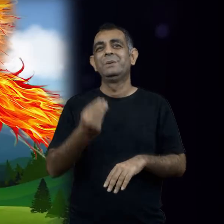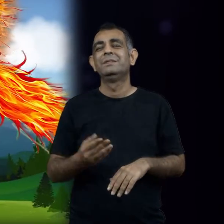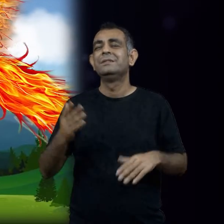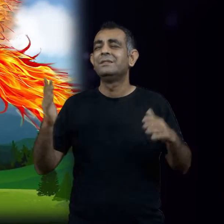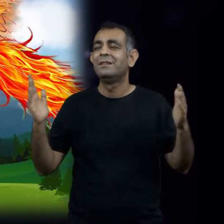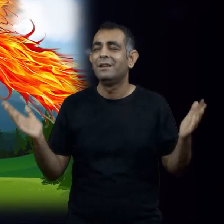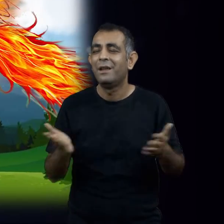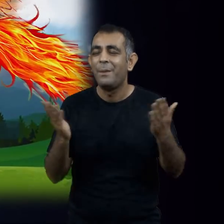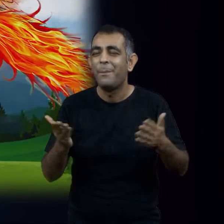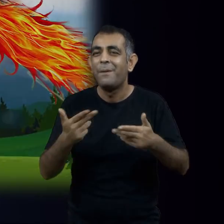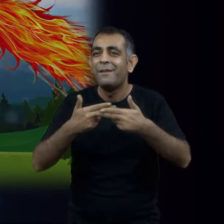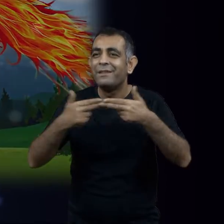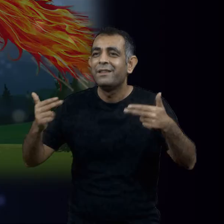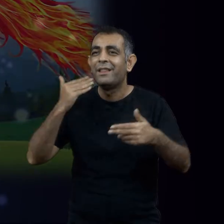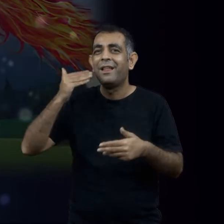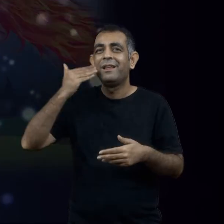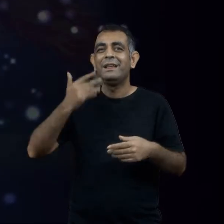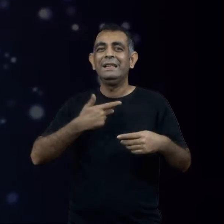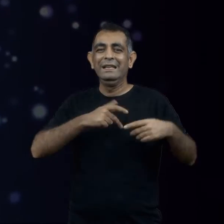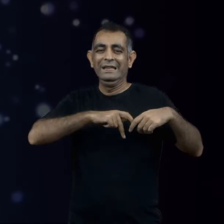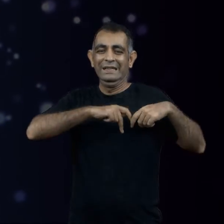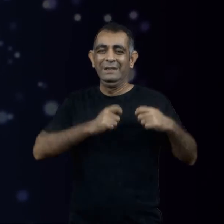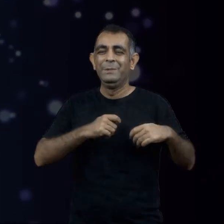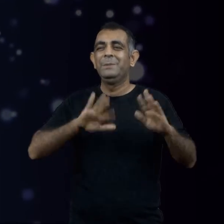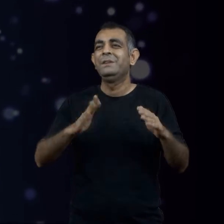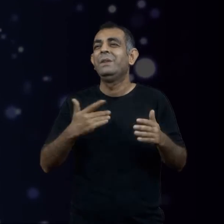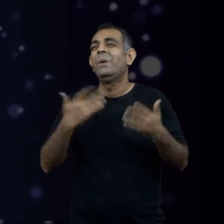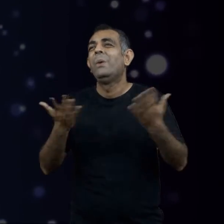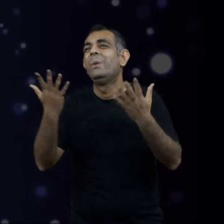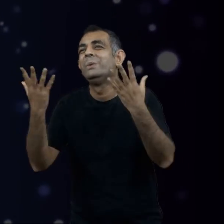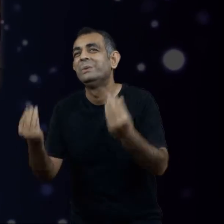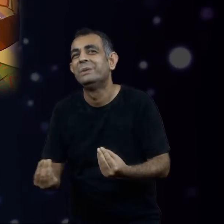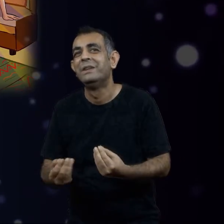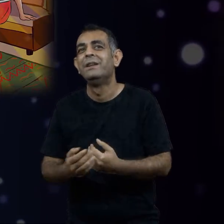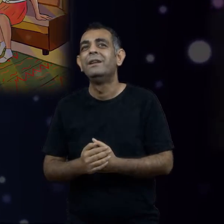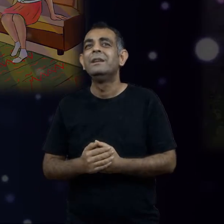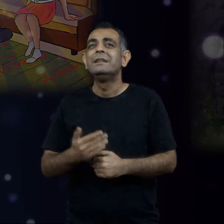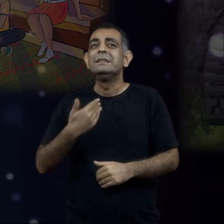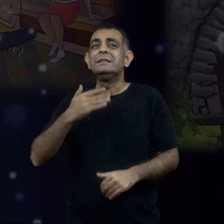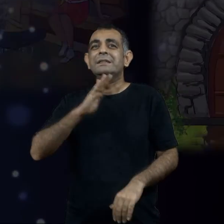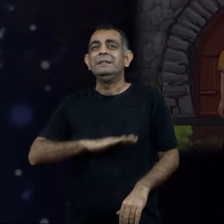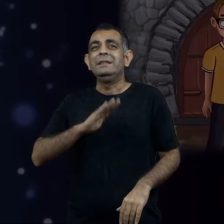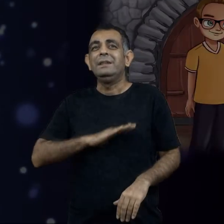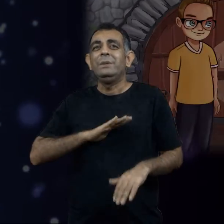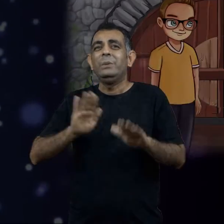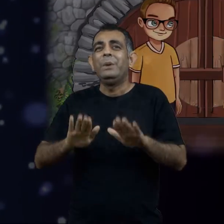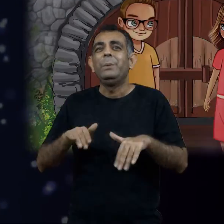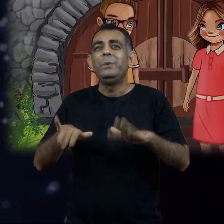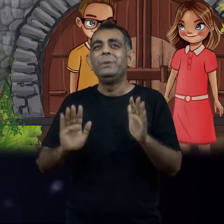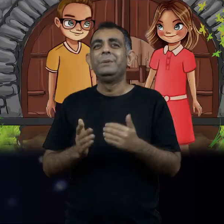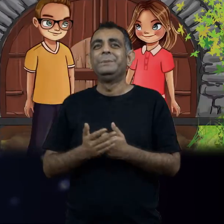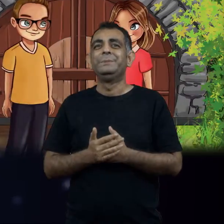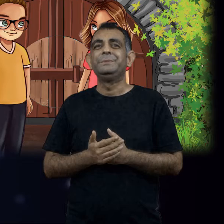Masallar gerçek olsun. Haydi masal dinle. Kırma bizi ne olursun.